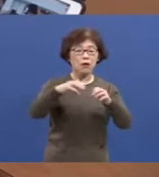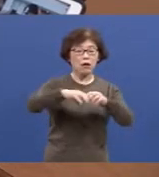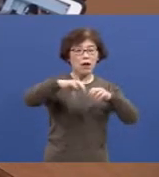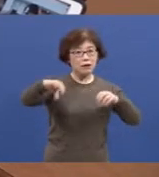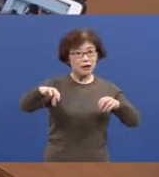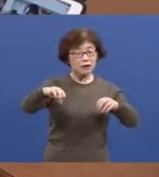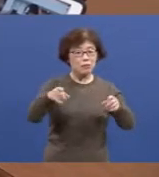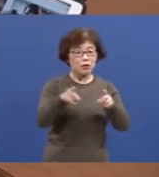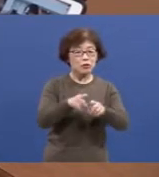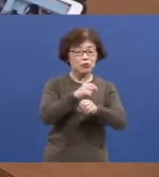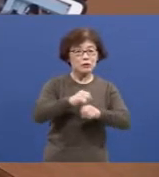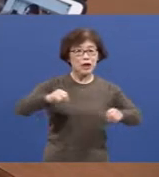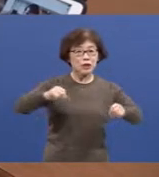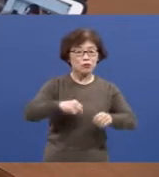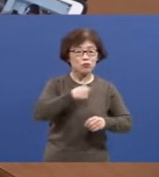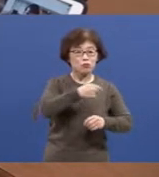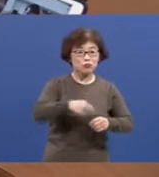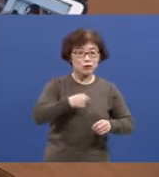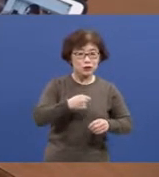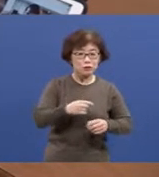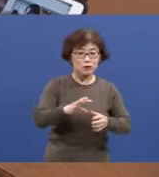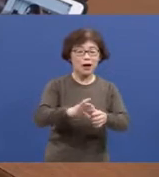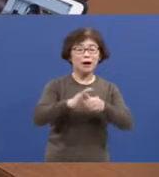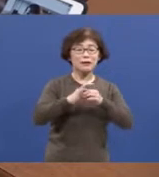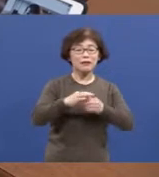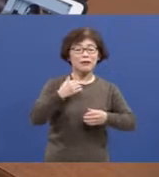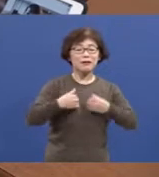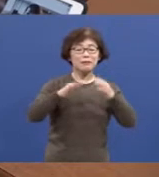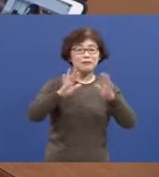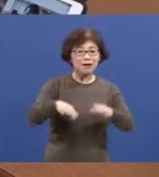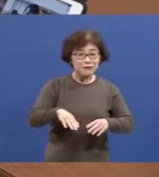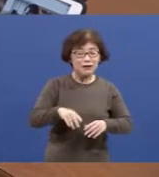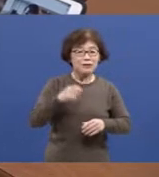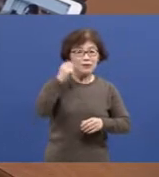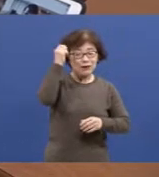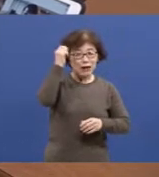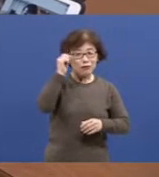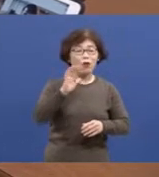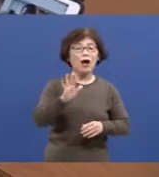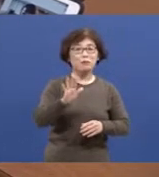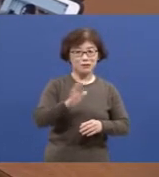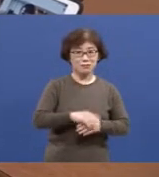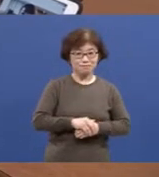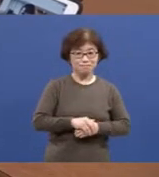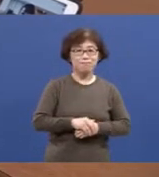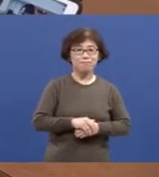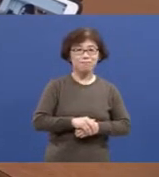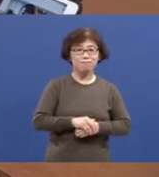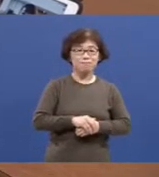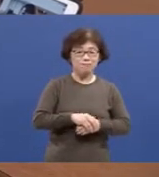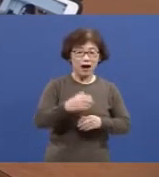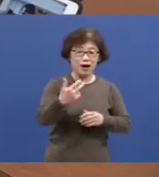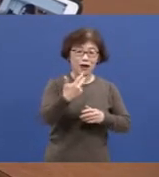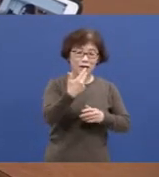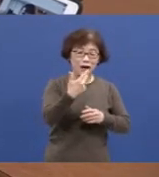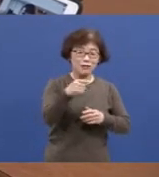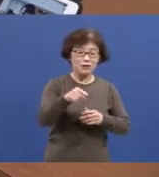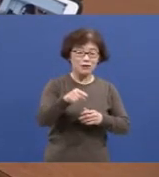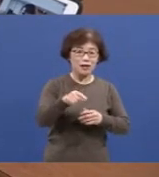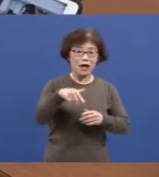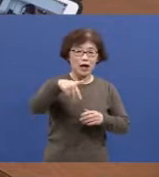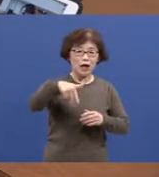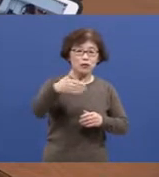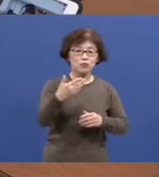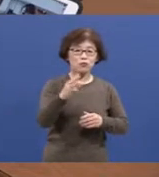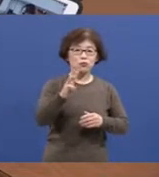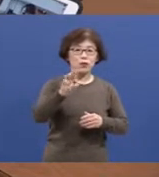一緒に体操している気分を味わえて楽しかったといった感想をいただいています。カメラ越しにスクワットなどの姿